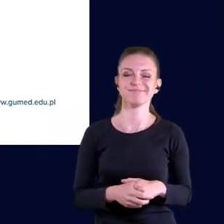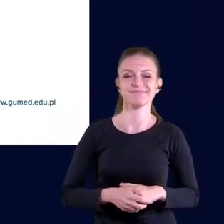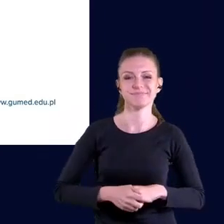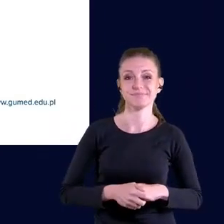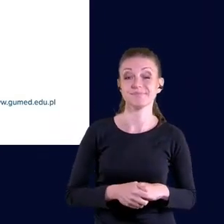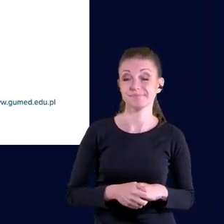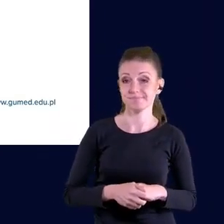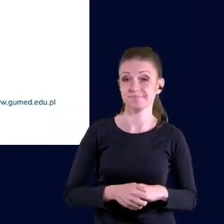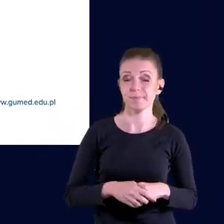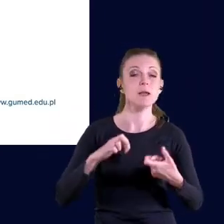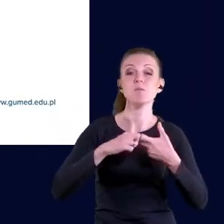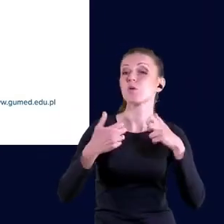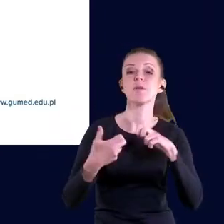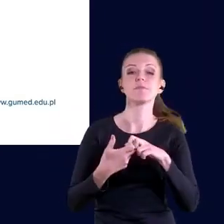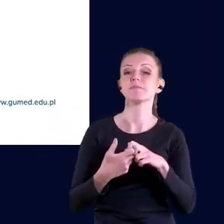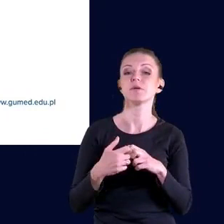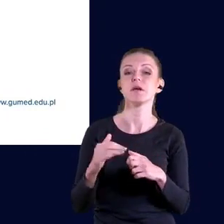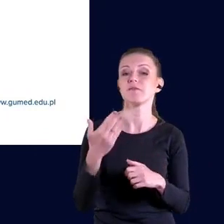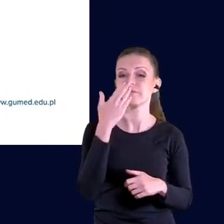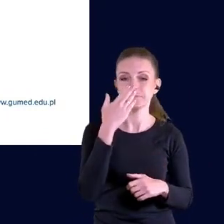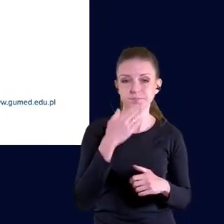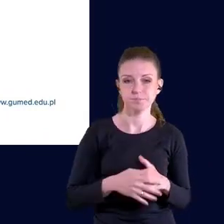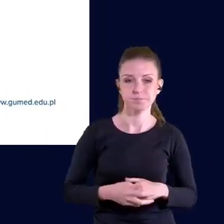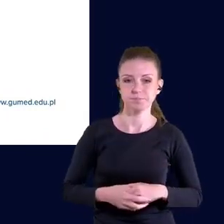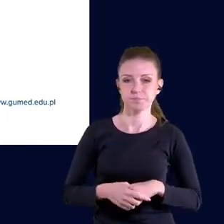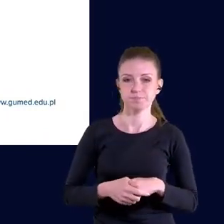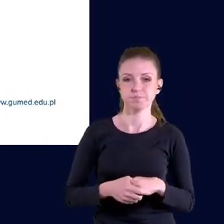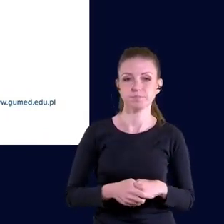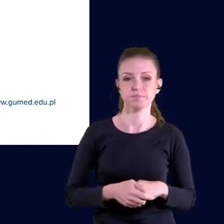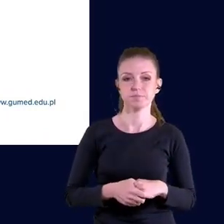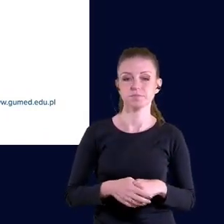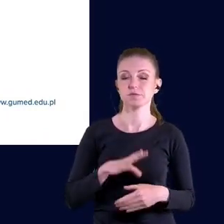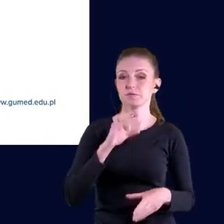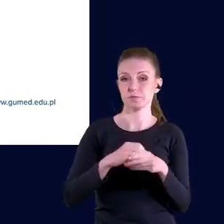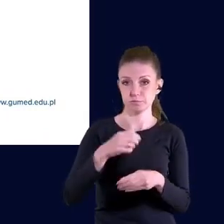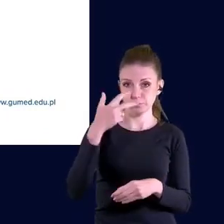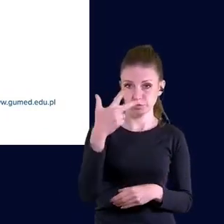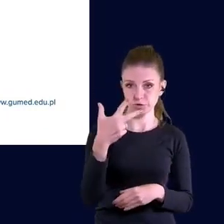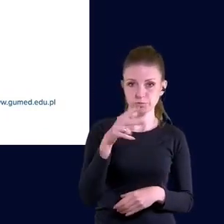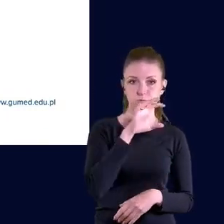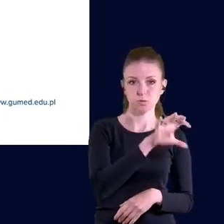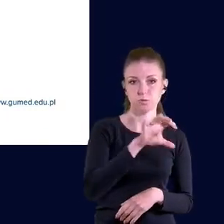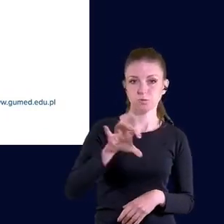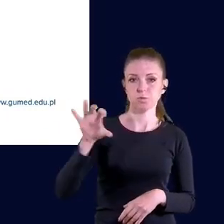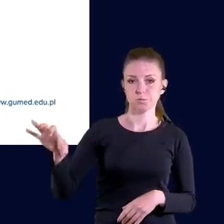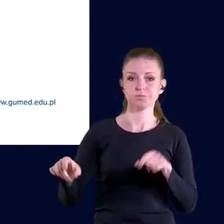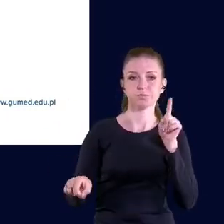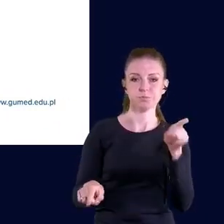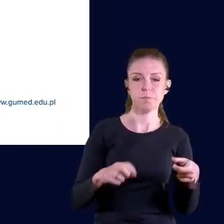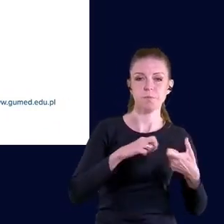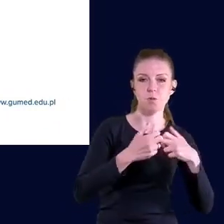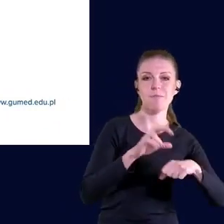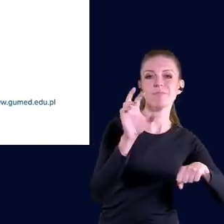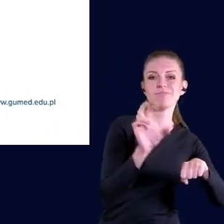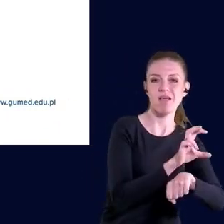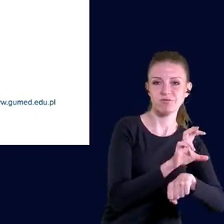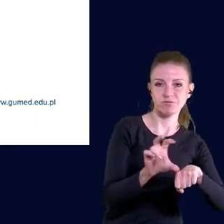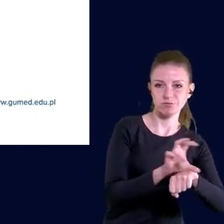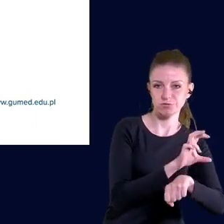z elementów napotkaliśmy można je pogrupować takie trzy zasadnicze grupy to są problemy techniczne